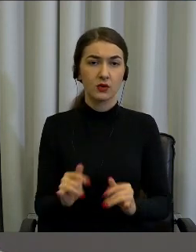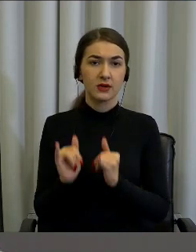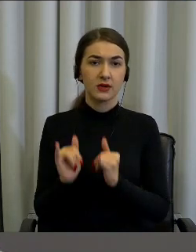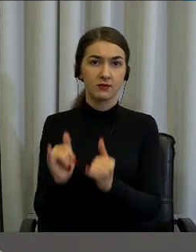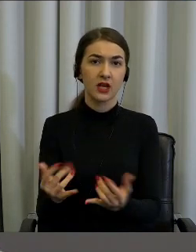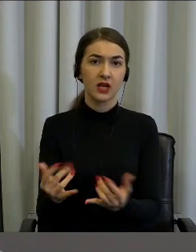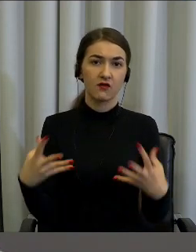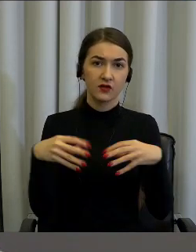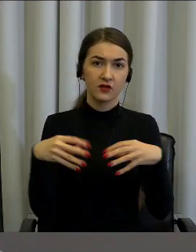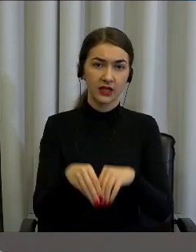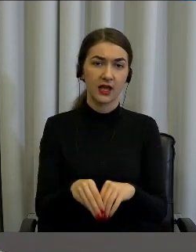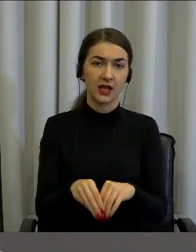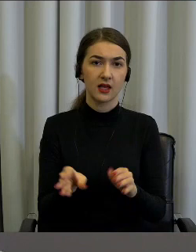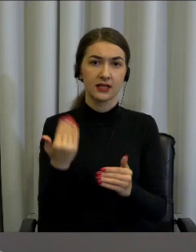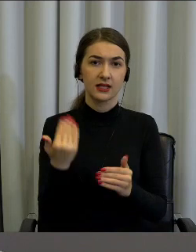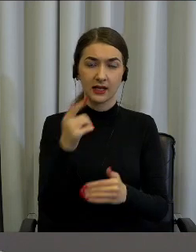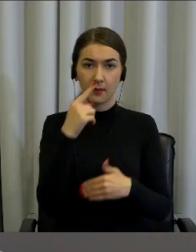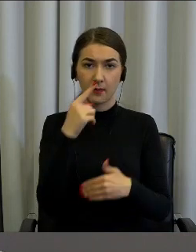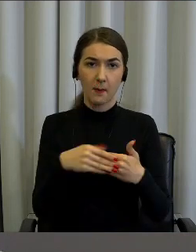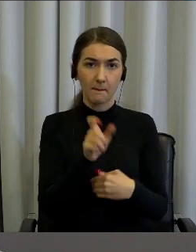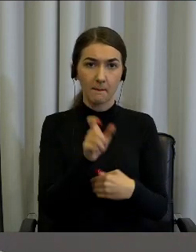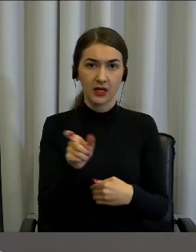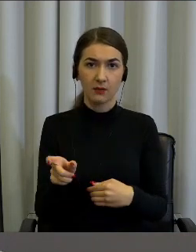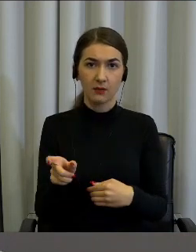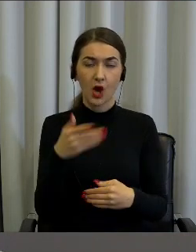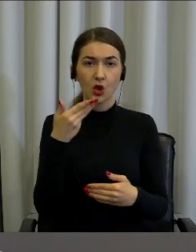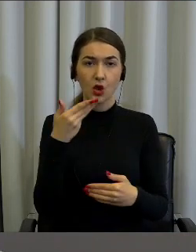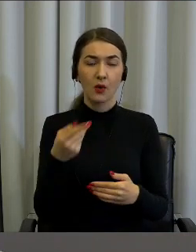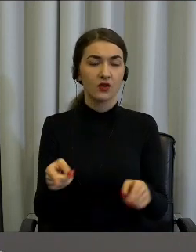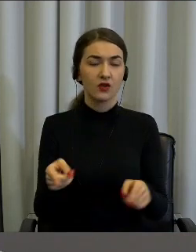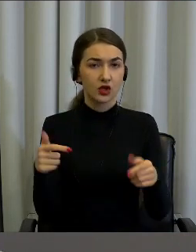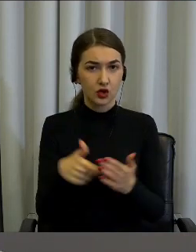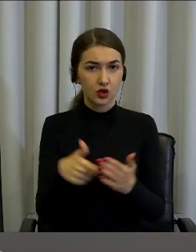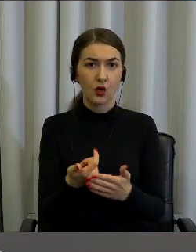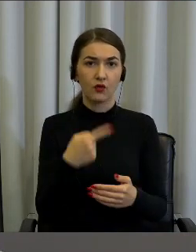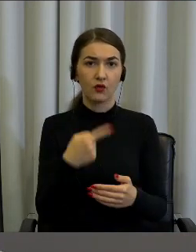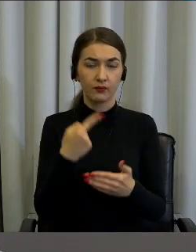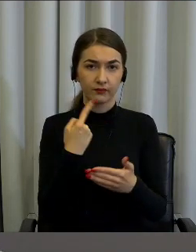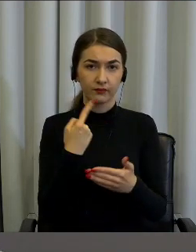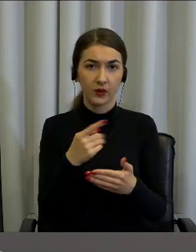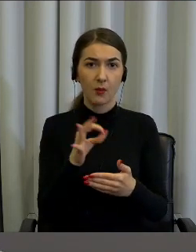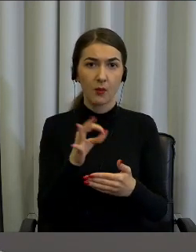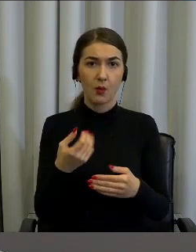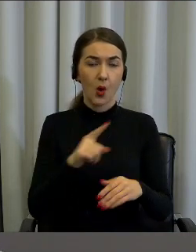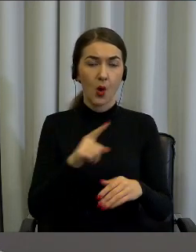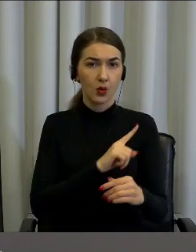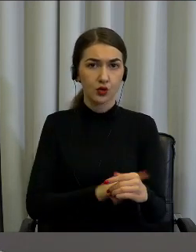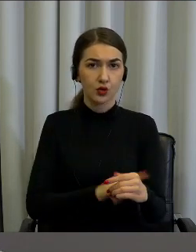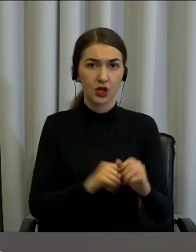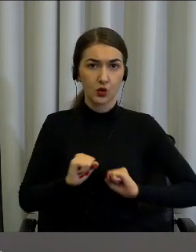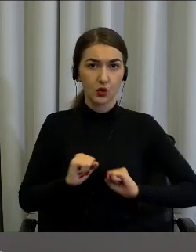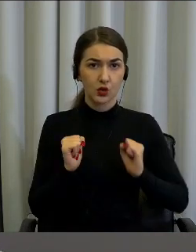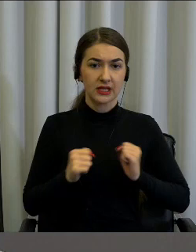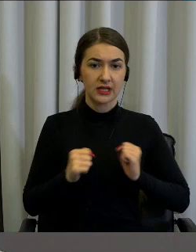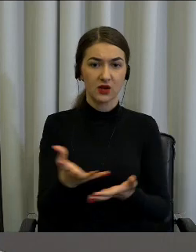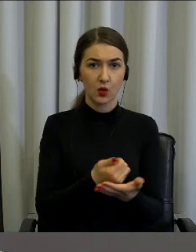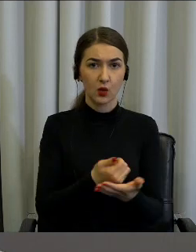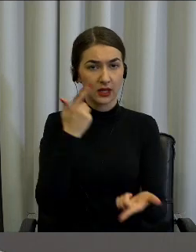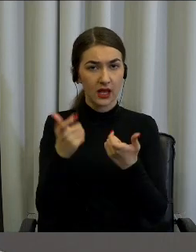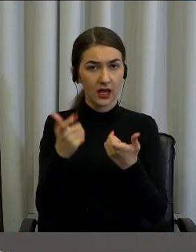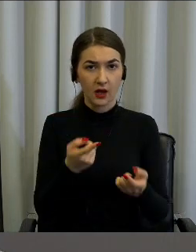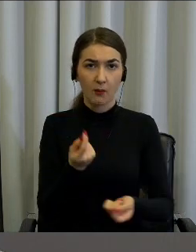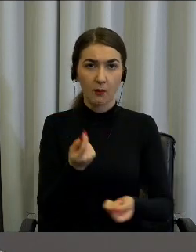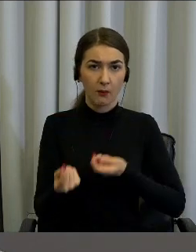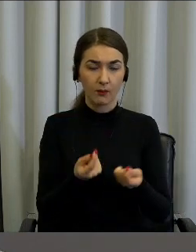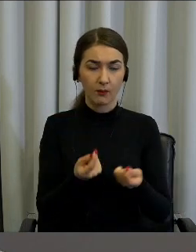своїми близькими у доповіді знову наголошується на необхідності посилення зусиль зі збору детальних повних та